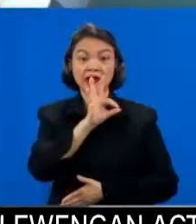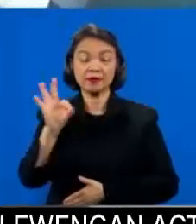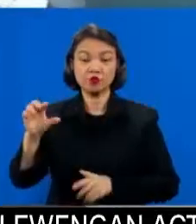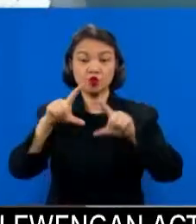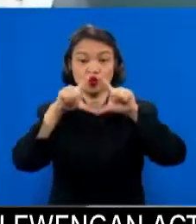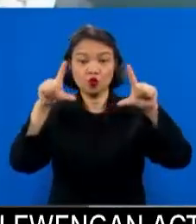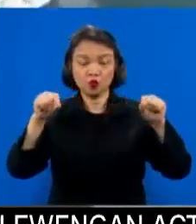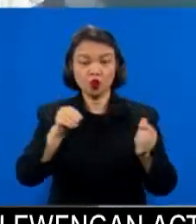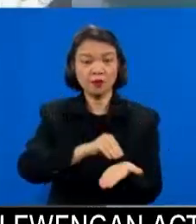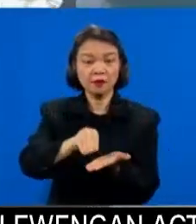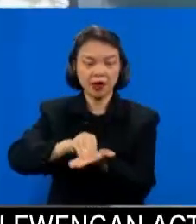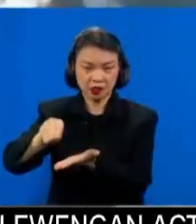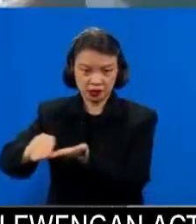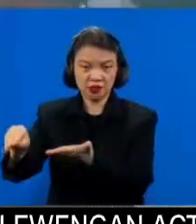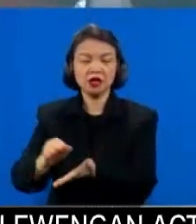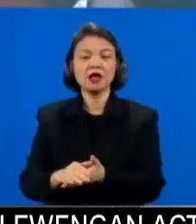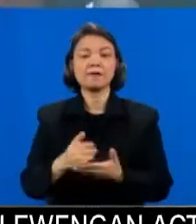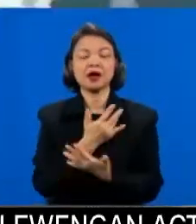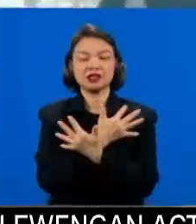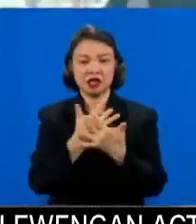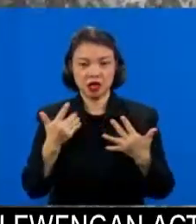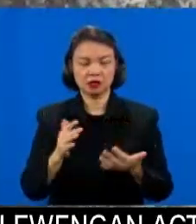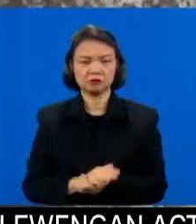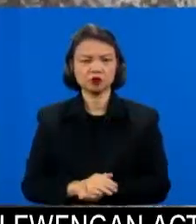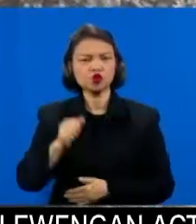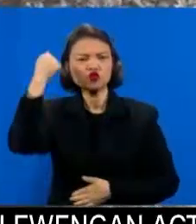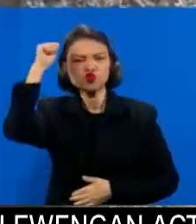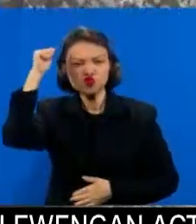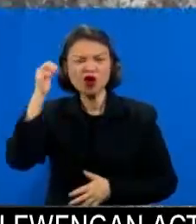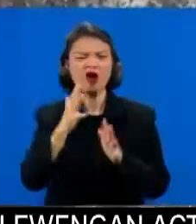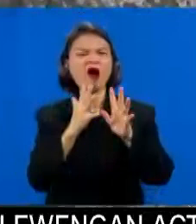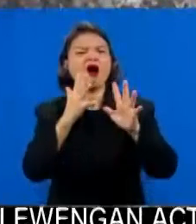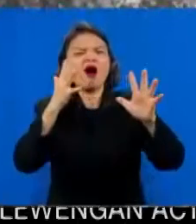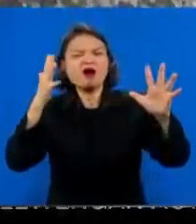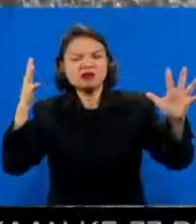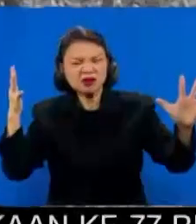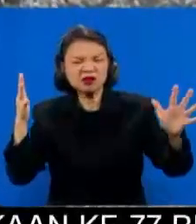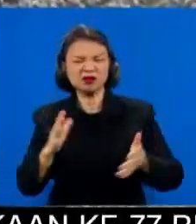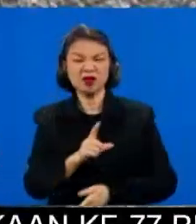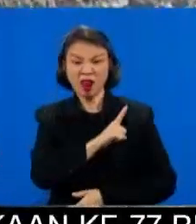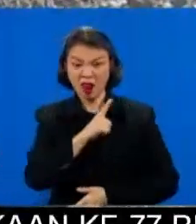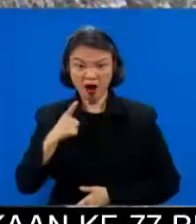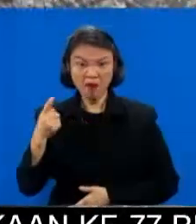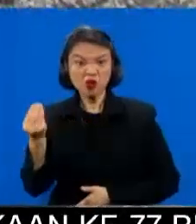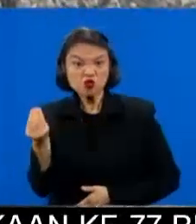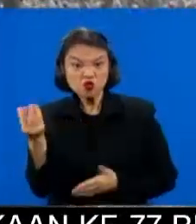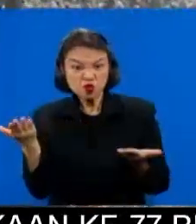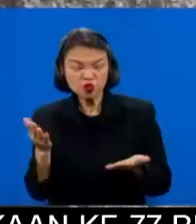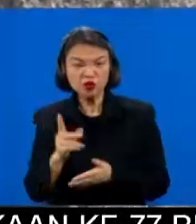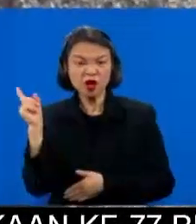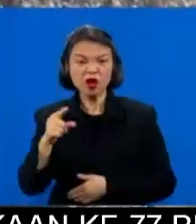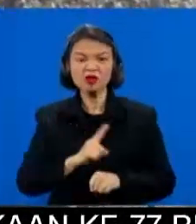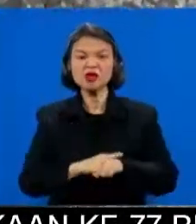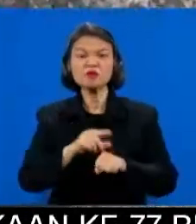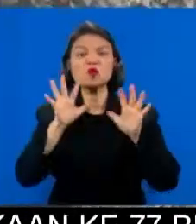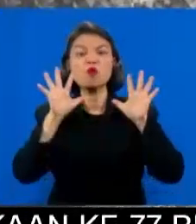kepada masyarakat. Susah, ngantri. Lama nunggu dari jam berapa? Dari jam 10.